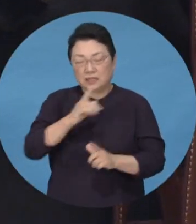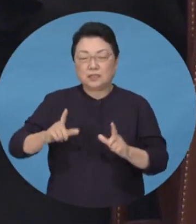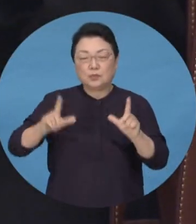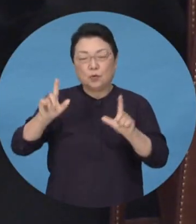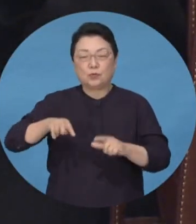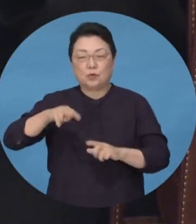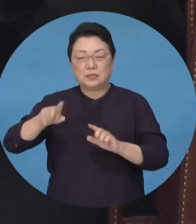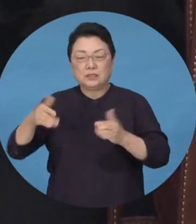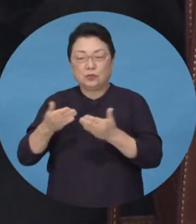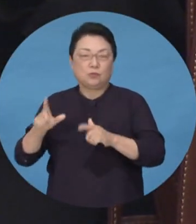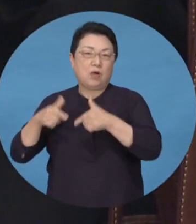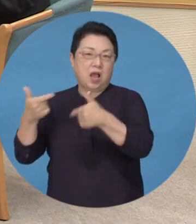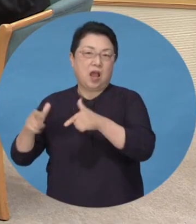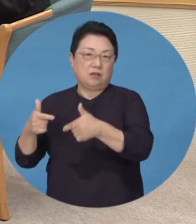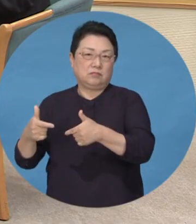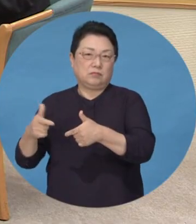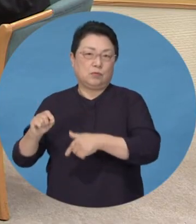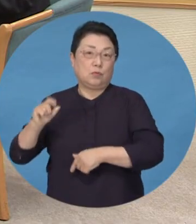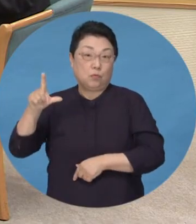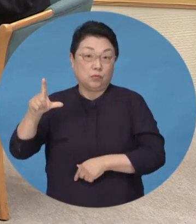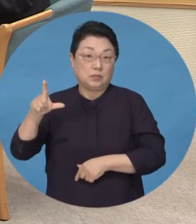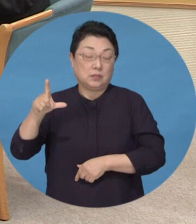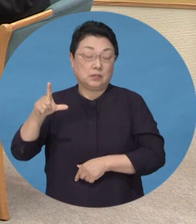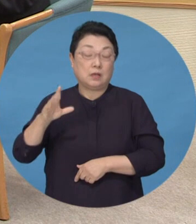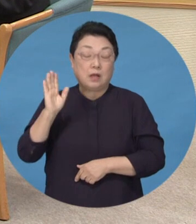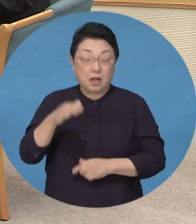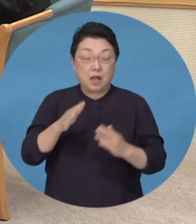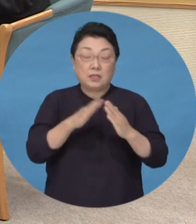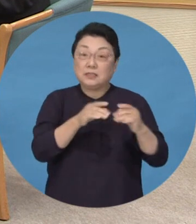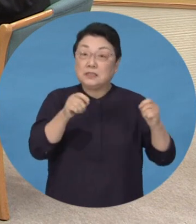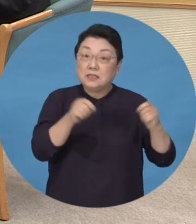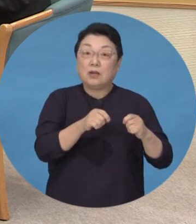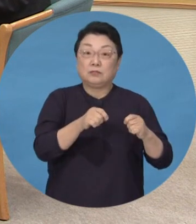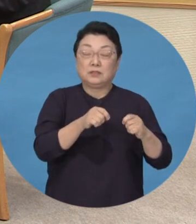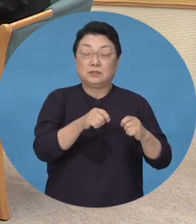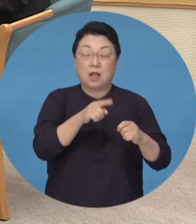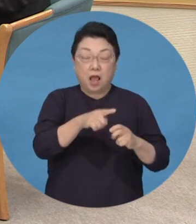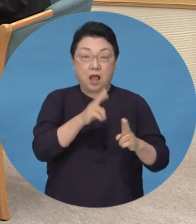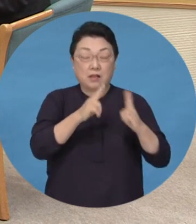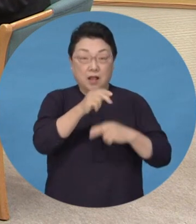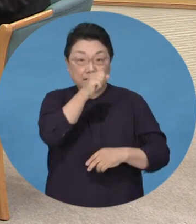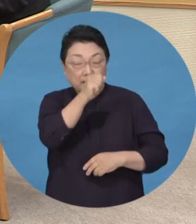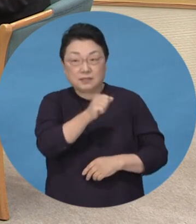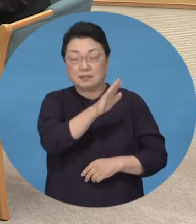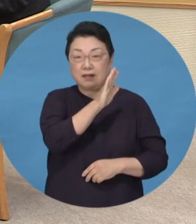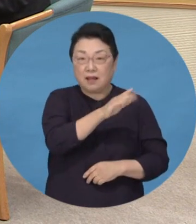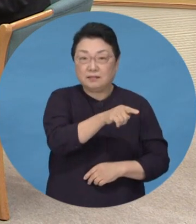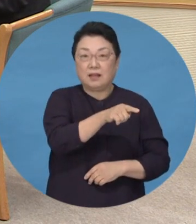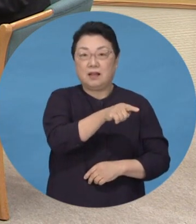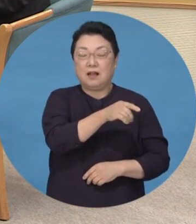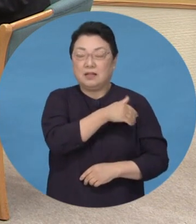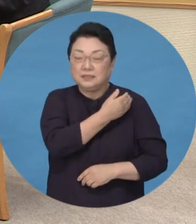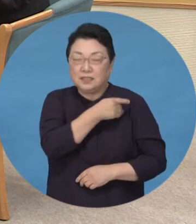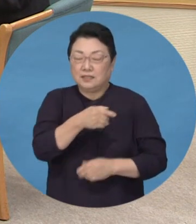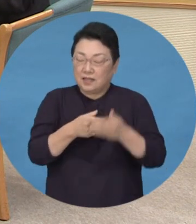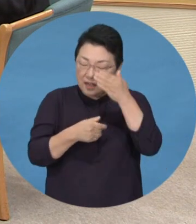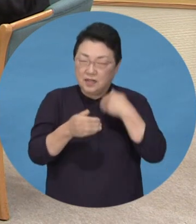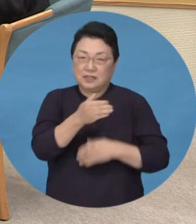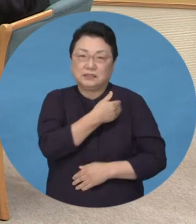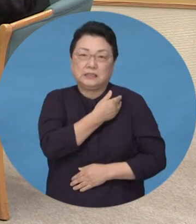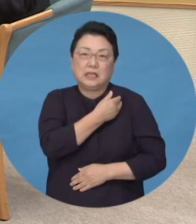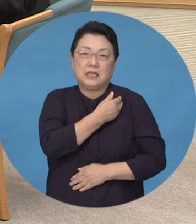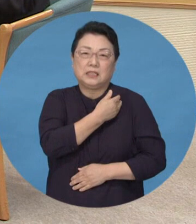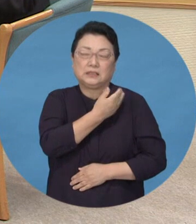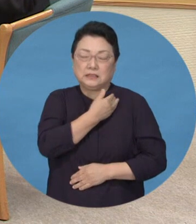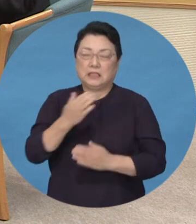れるって方も相当程度いらっしゃいませ本当にご近所3軒隣にこんな良い企業があるんだっていうのを知らないがゆえに入ってしまっ